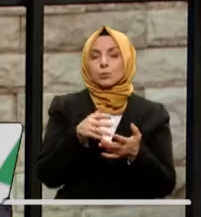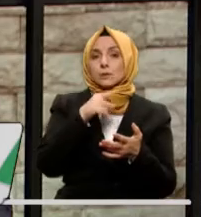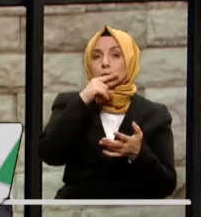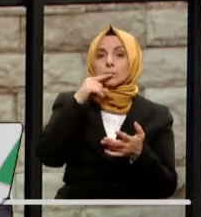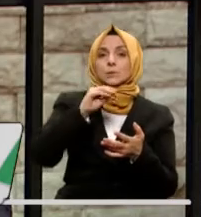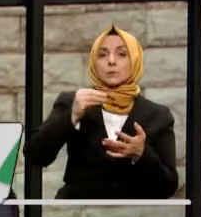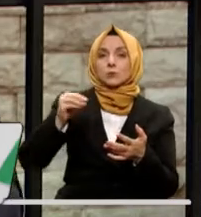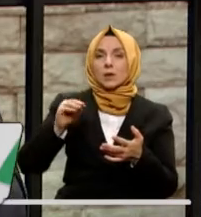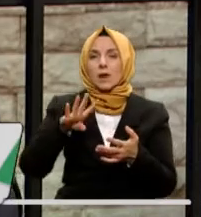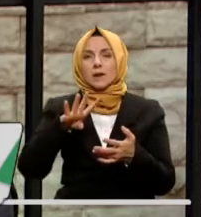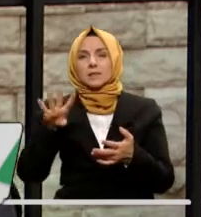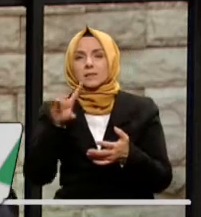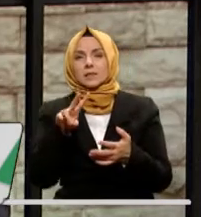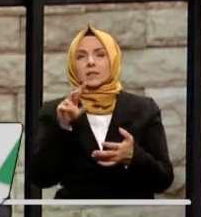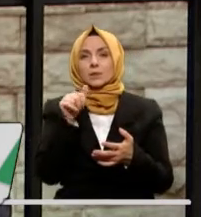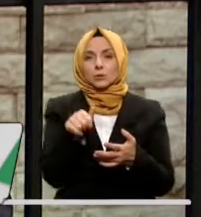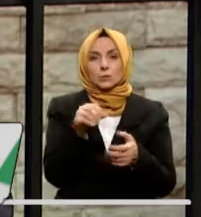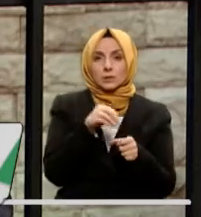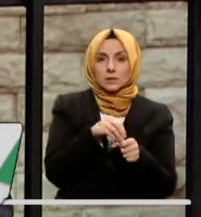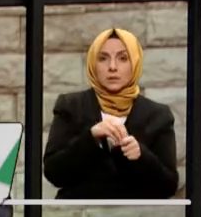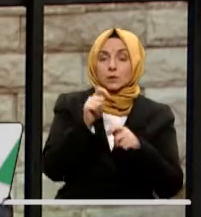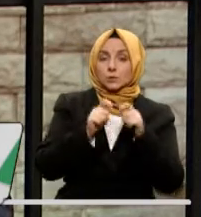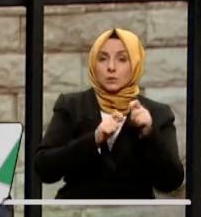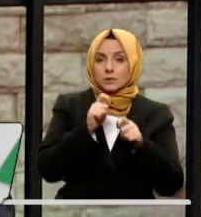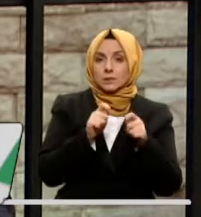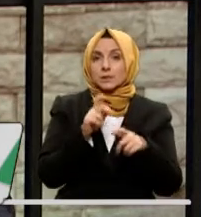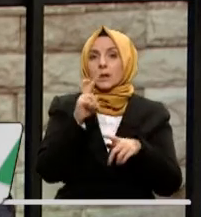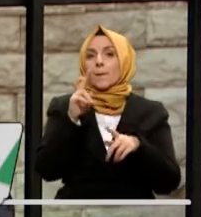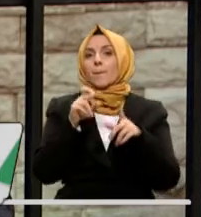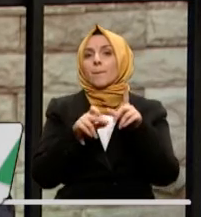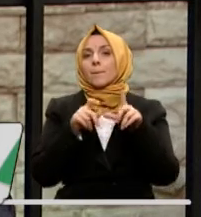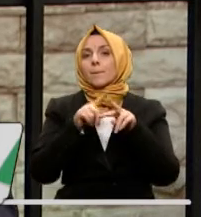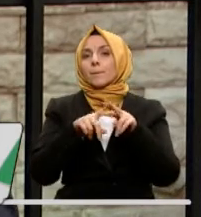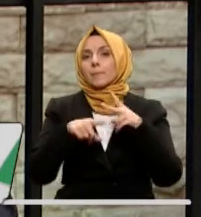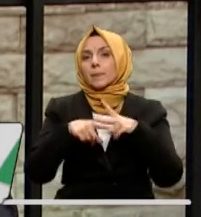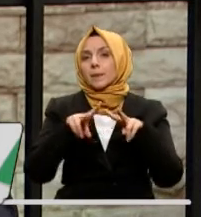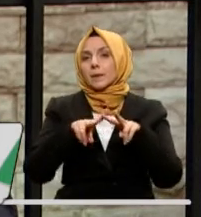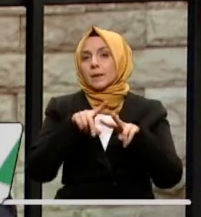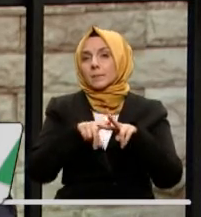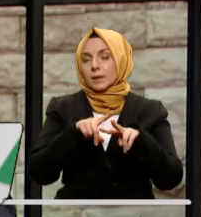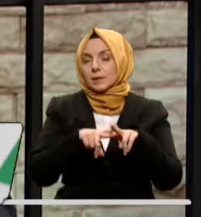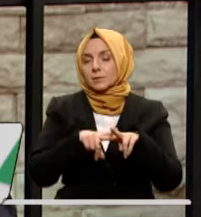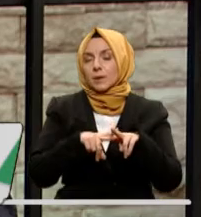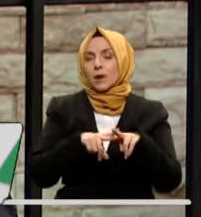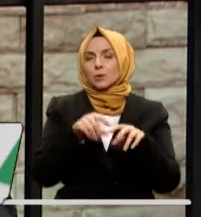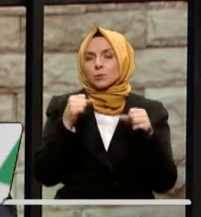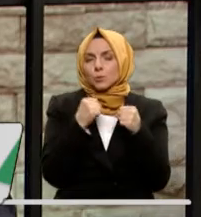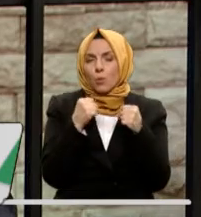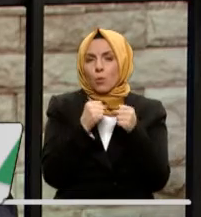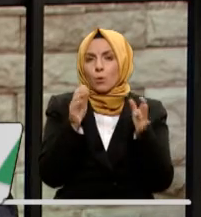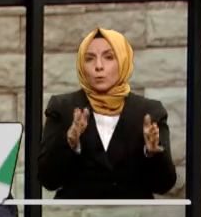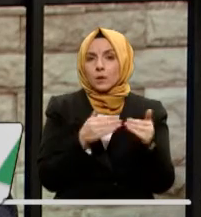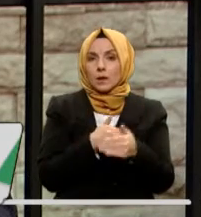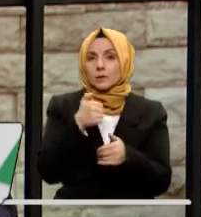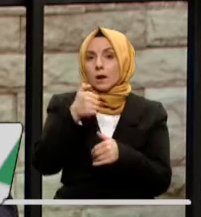kadar bekletilebilir bu 42 sırasında kullanılır plazmalarda çok su Bu Dağlarda altı aya kadar saklanabilir